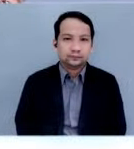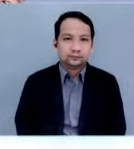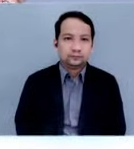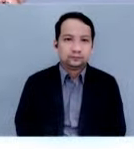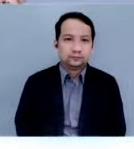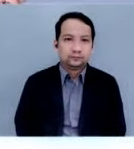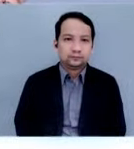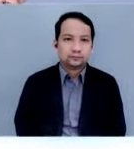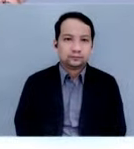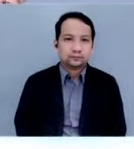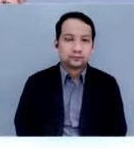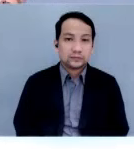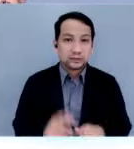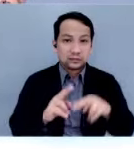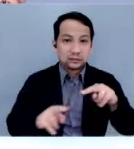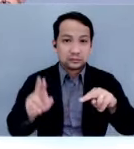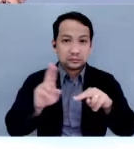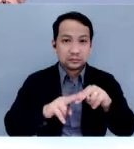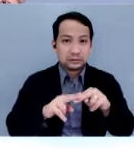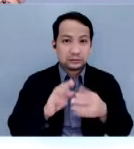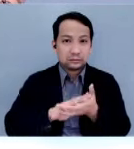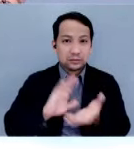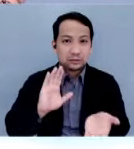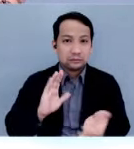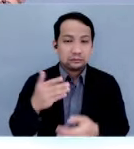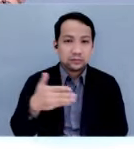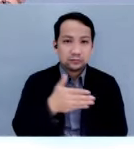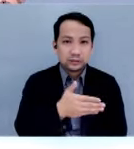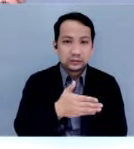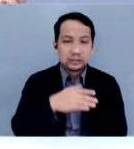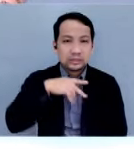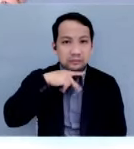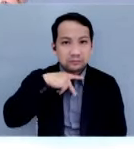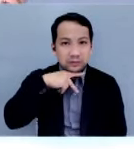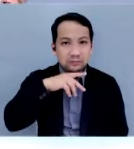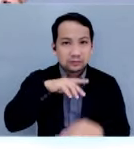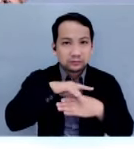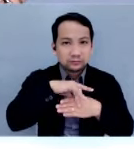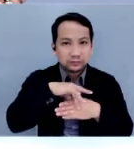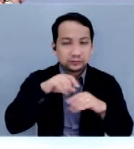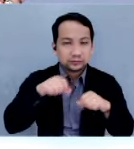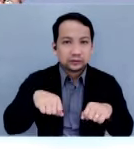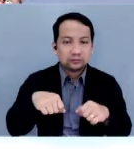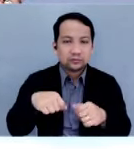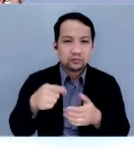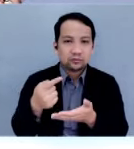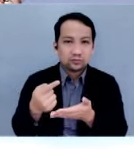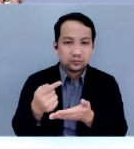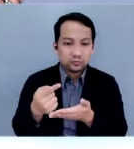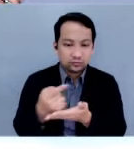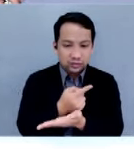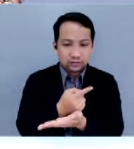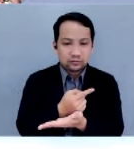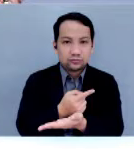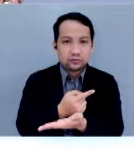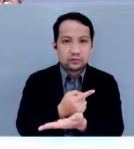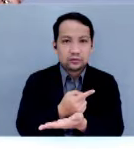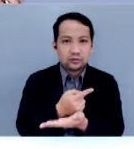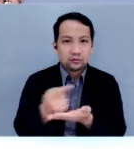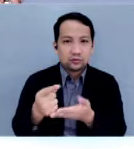Tumaas pa ang presyo ng ilang isda at karneng baboy isang linggo bago ang Semana Santa. Pero huwag muna ang mamoblema sa uulamin